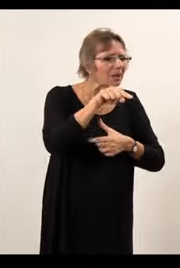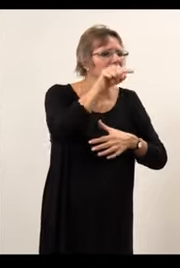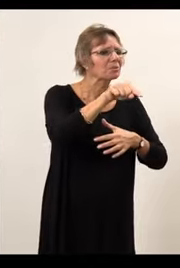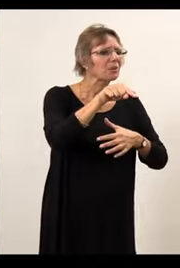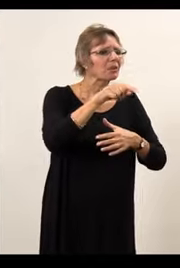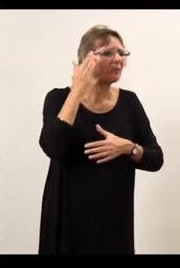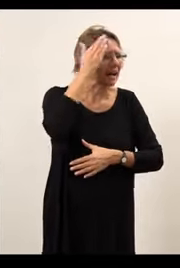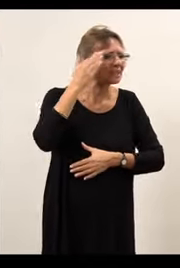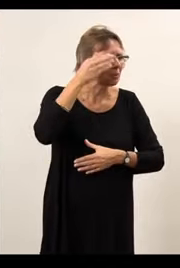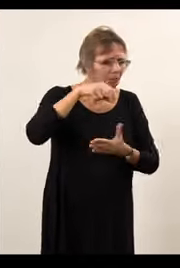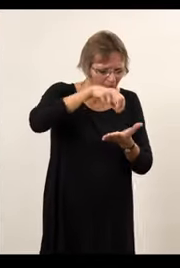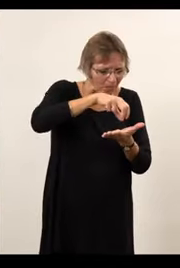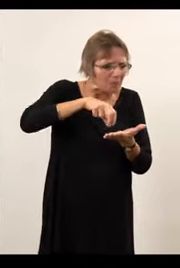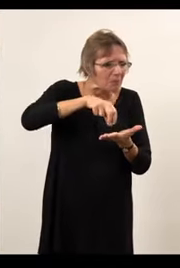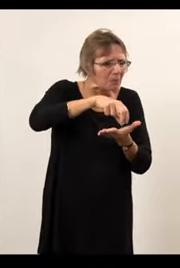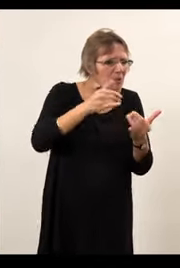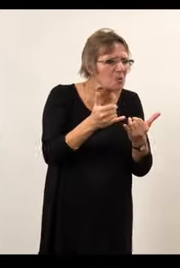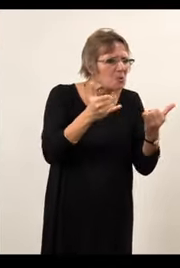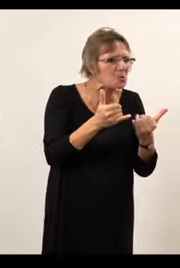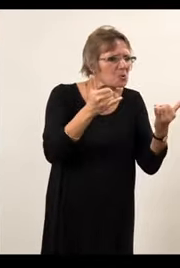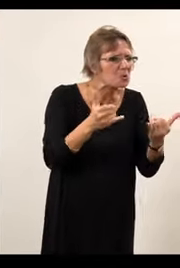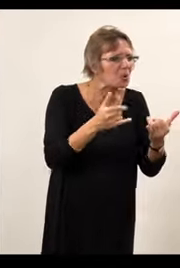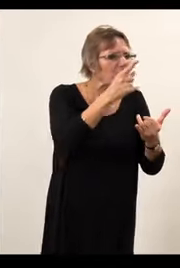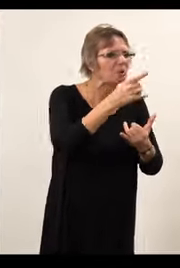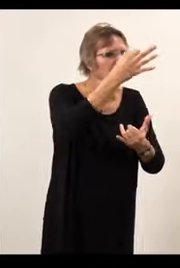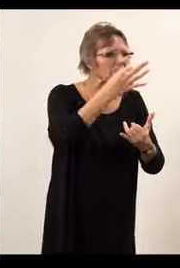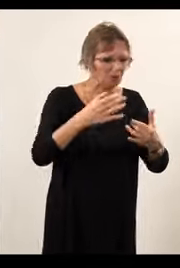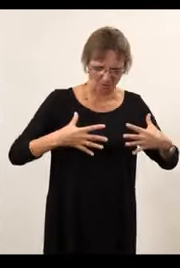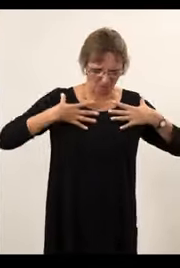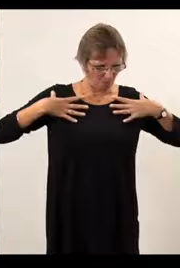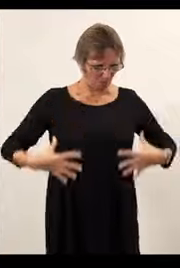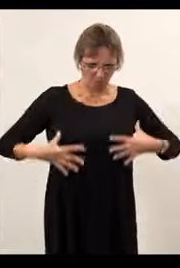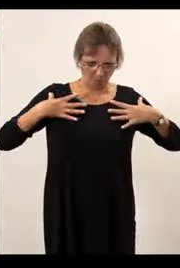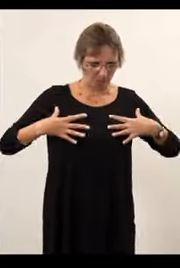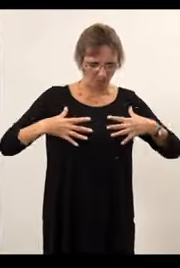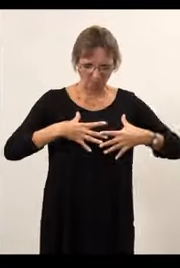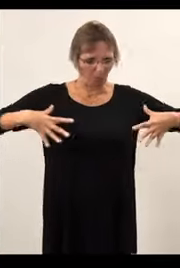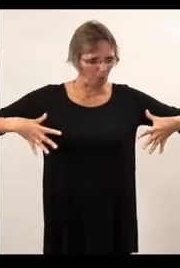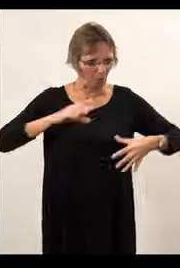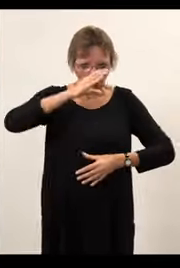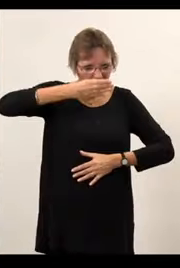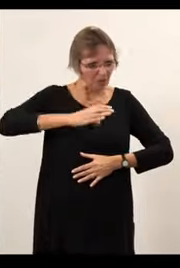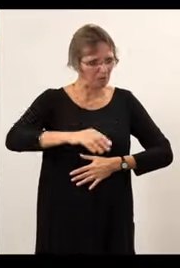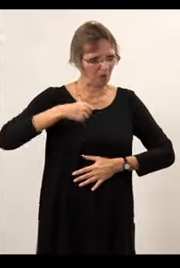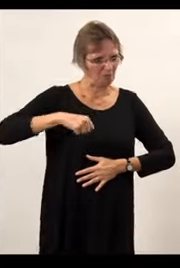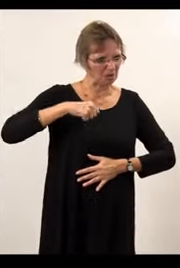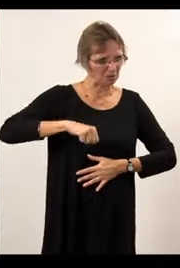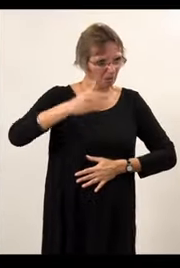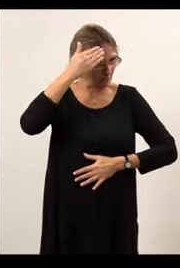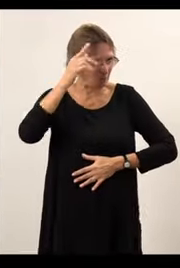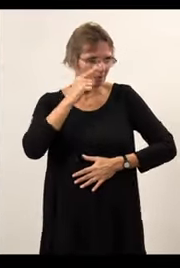Tu prenais mes petites figurines d'animaux et tu faisais le gros éléphant méchant quand papa criait.